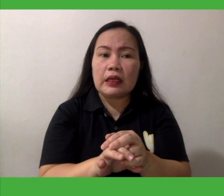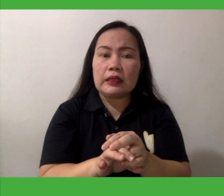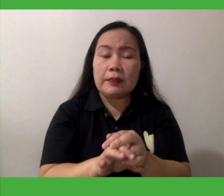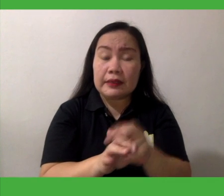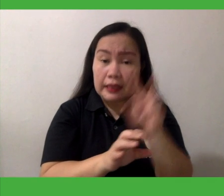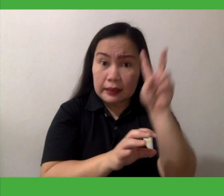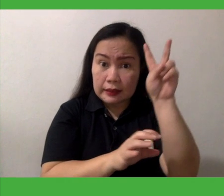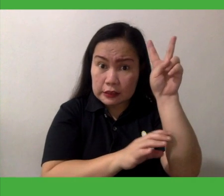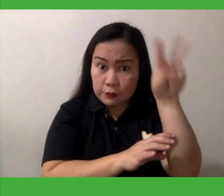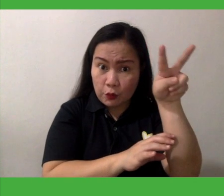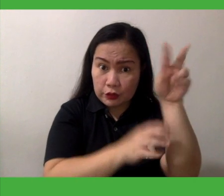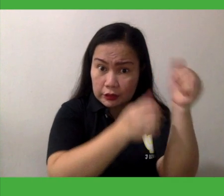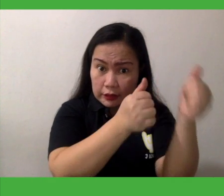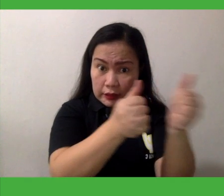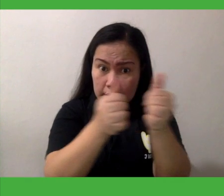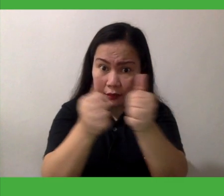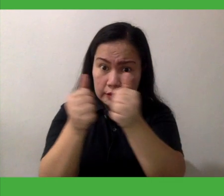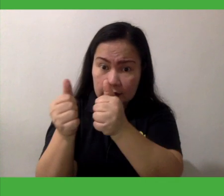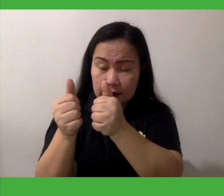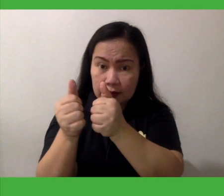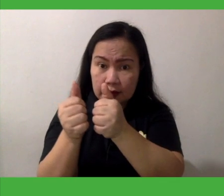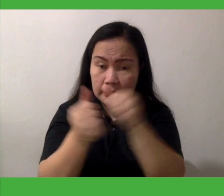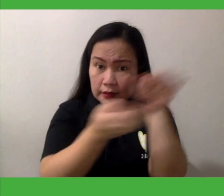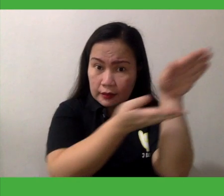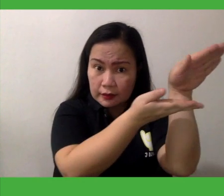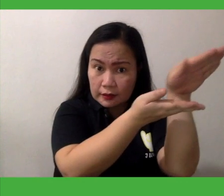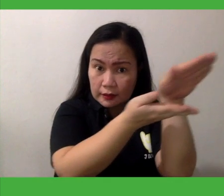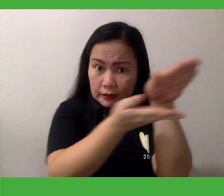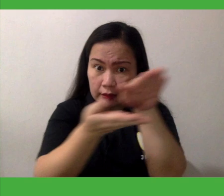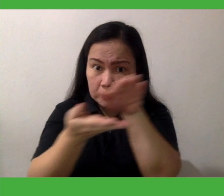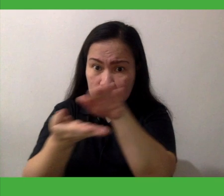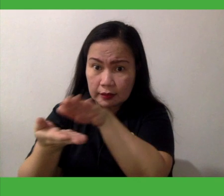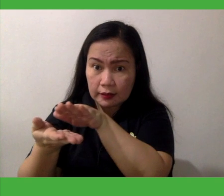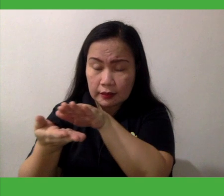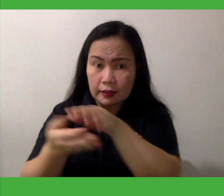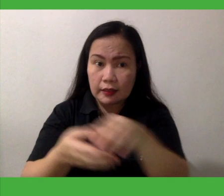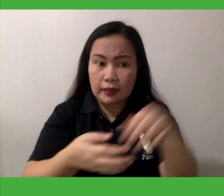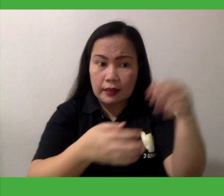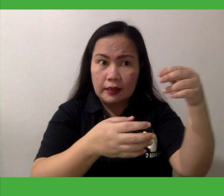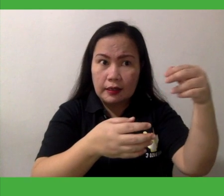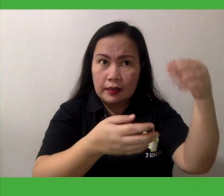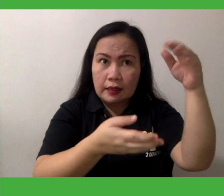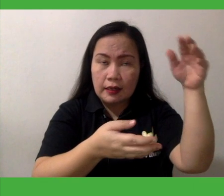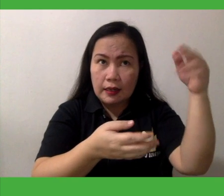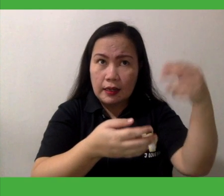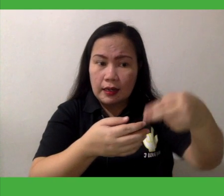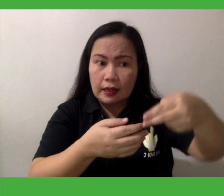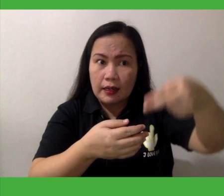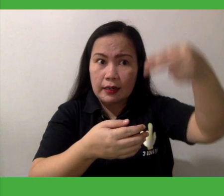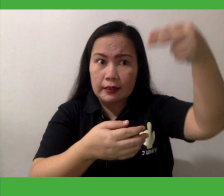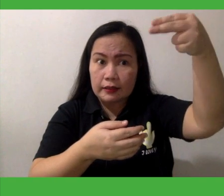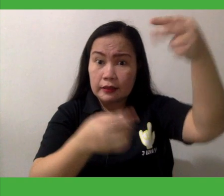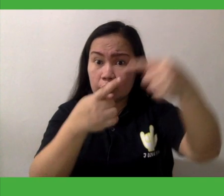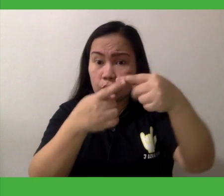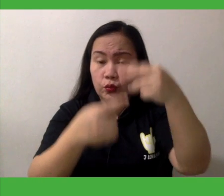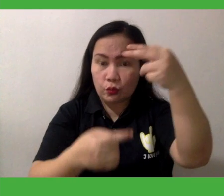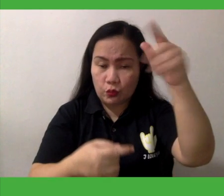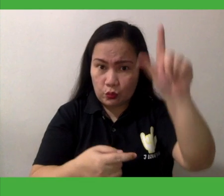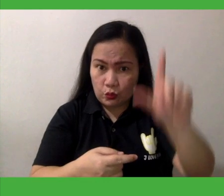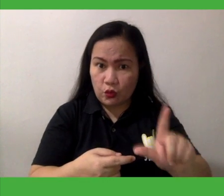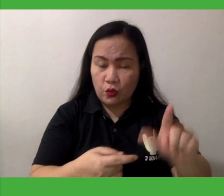ay, ang exponent mo naka-arrange siya in descending order, pababa. So, simula sa mataas,